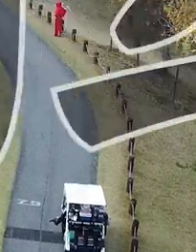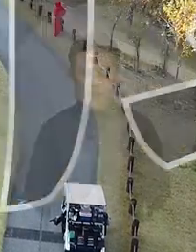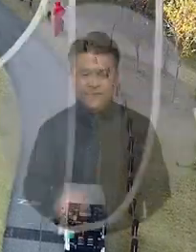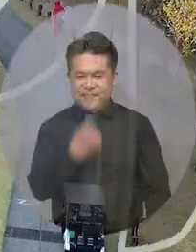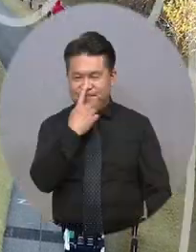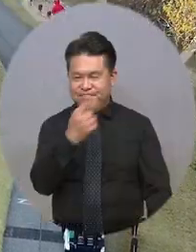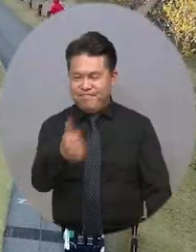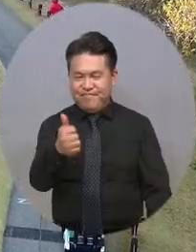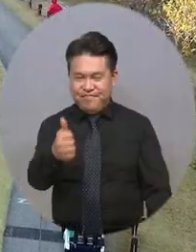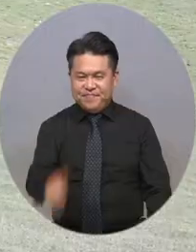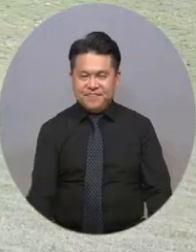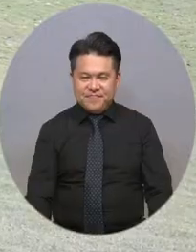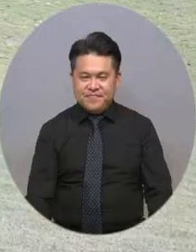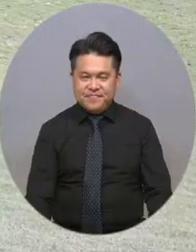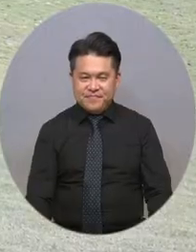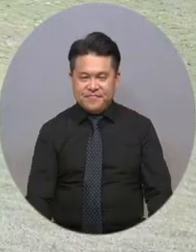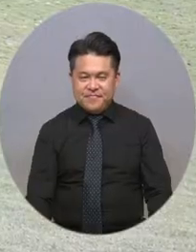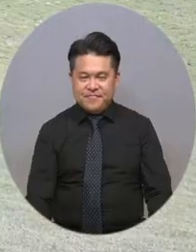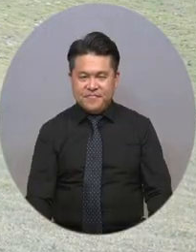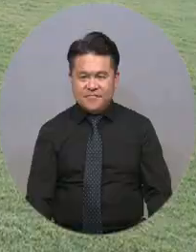나이스.